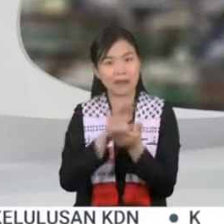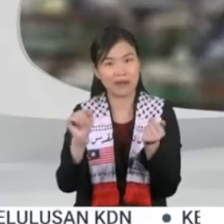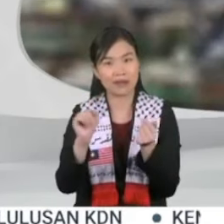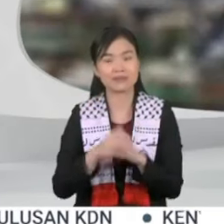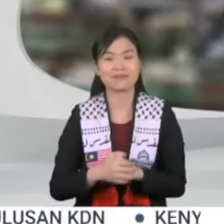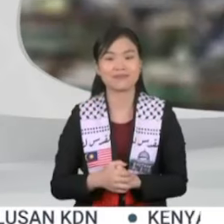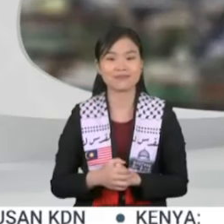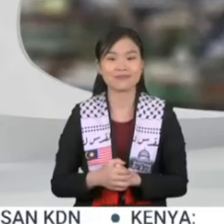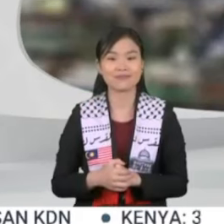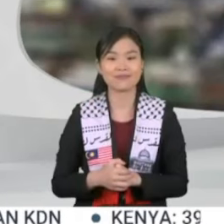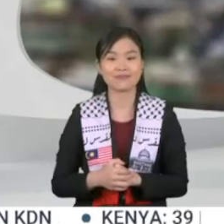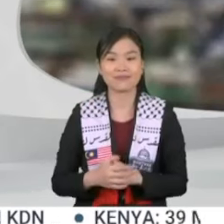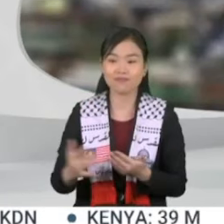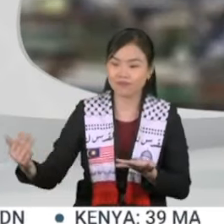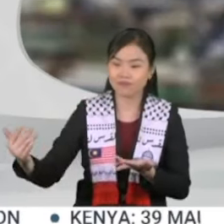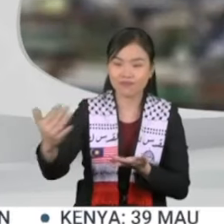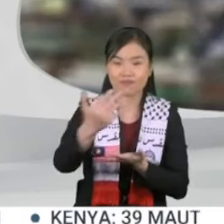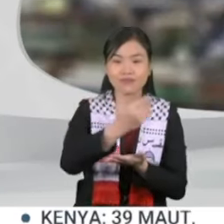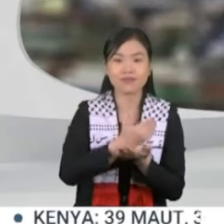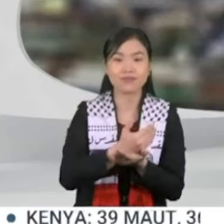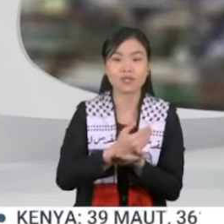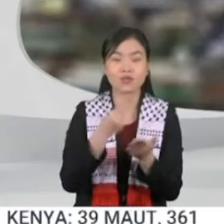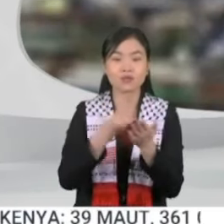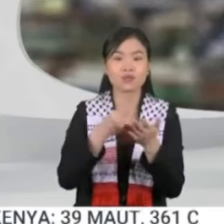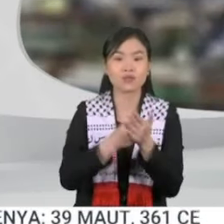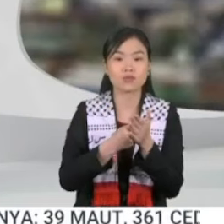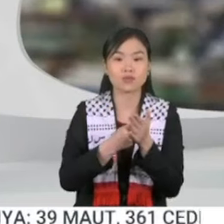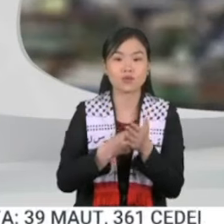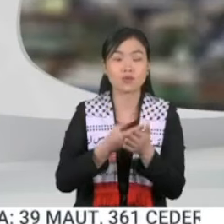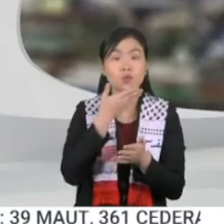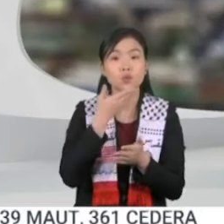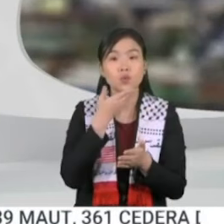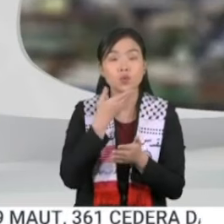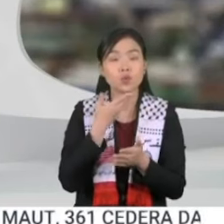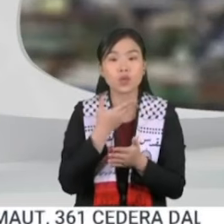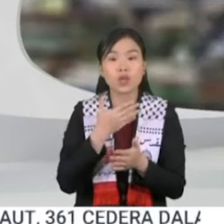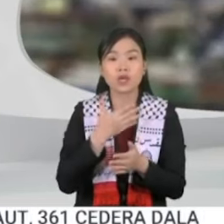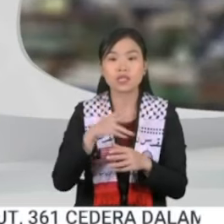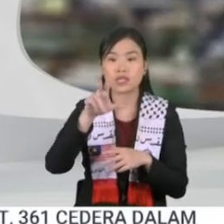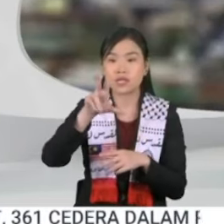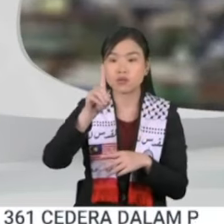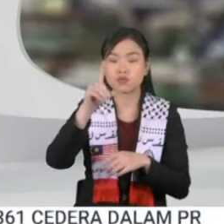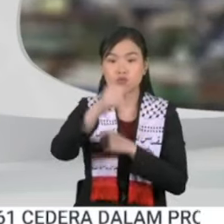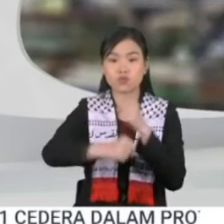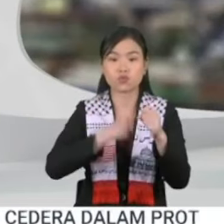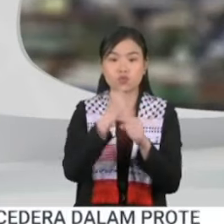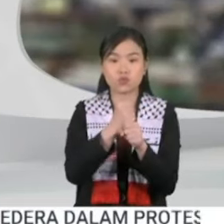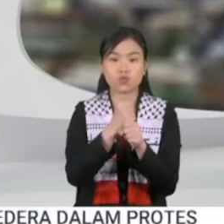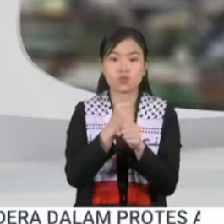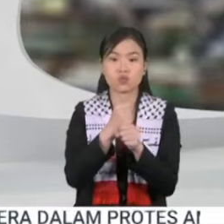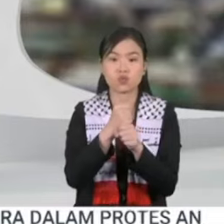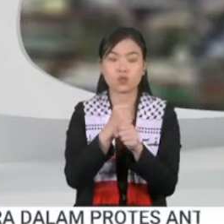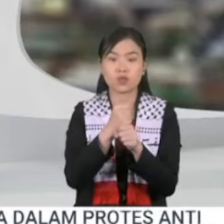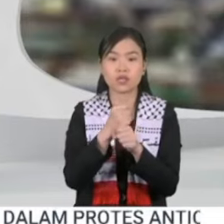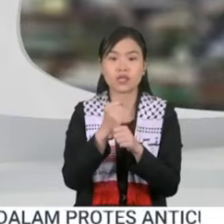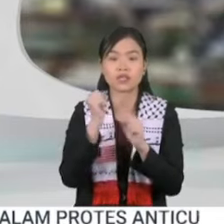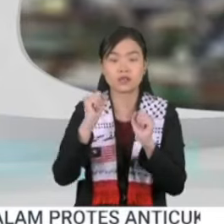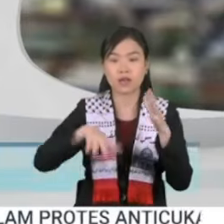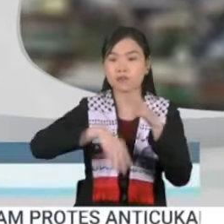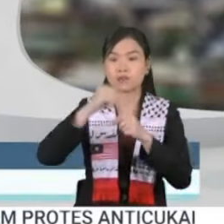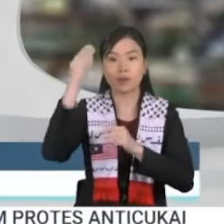Minat mendalam mengumpul koleksi Nusantara membawa anak muda berusia 31 tahun, Muhammad Muzamir Muhammad Basri hingga ke luar